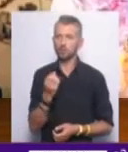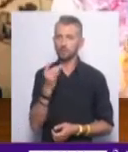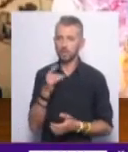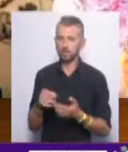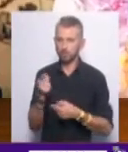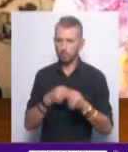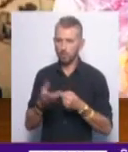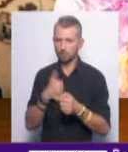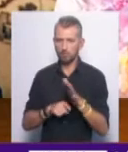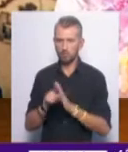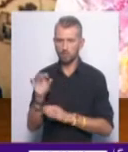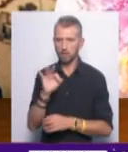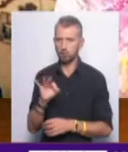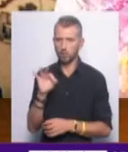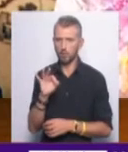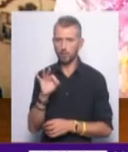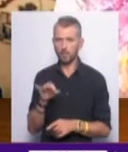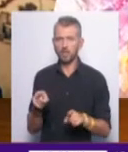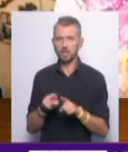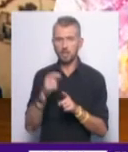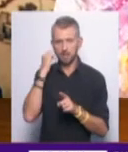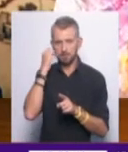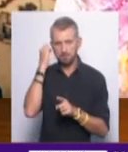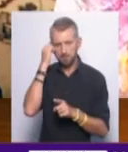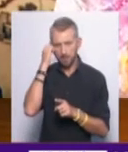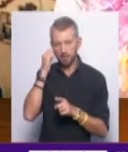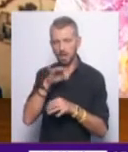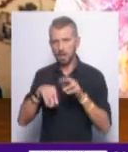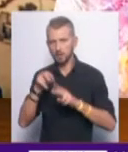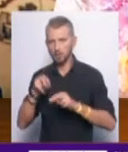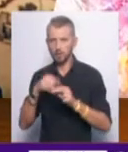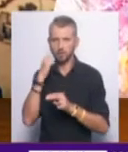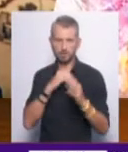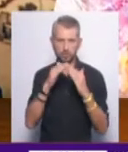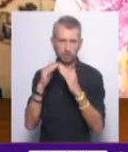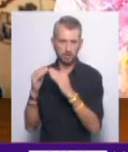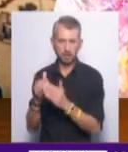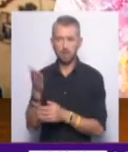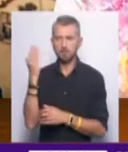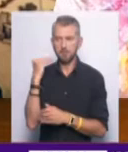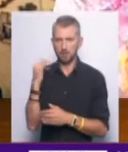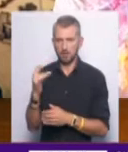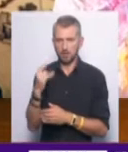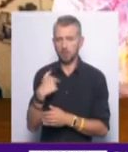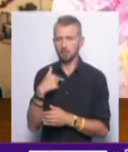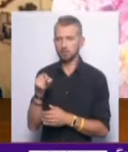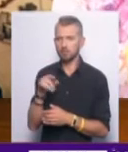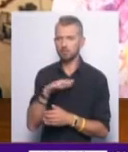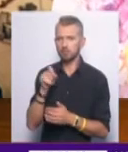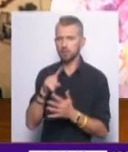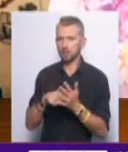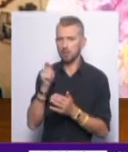Ми вже починали про такі пам'ятки архітектури, про стару житлову забудову. Минулого ефіру вам ставили питання з